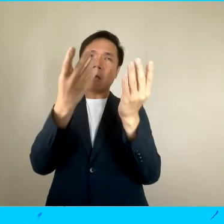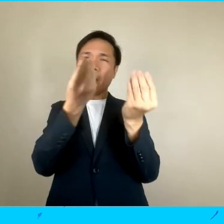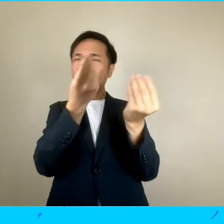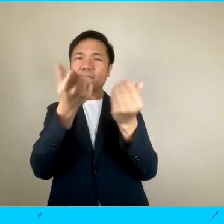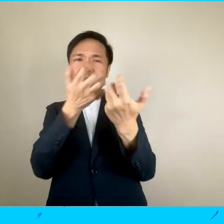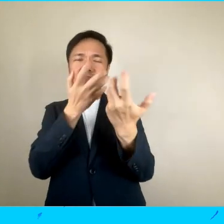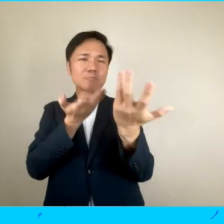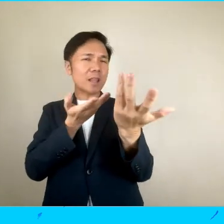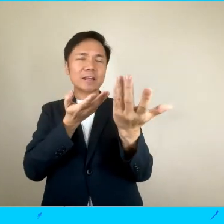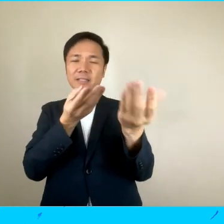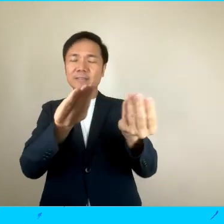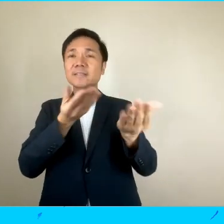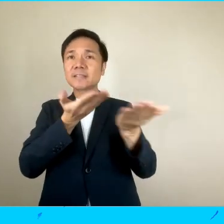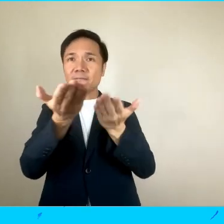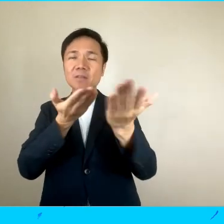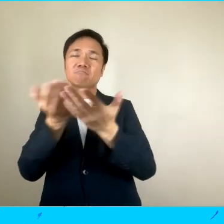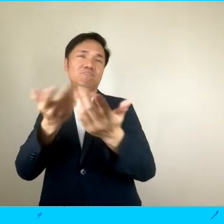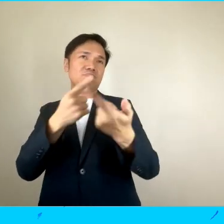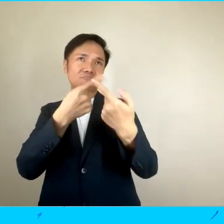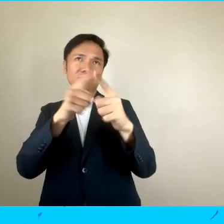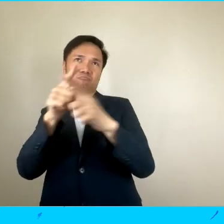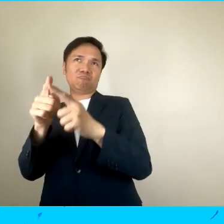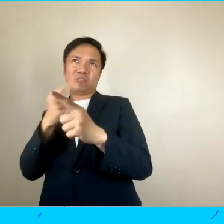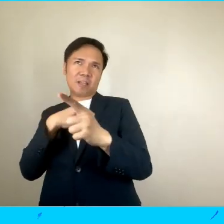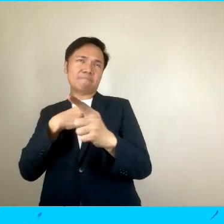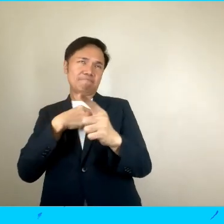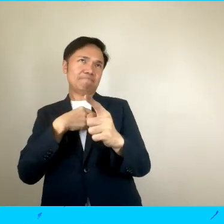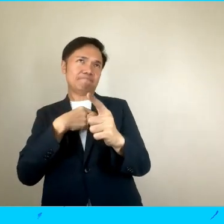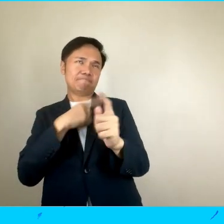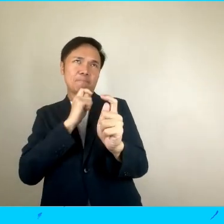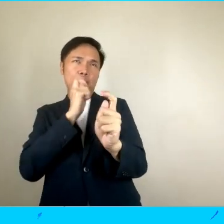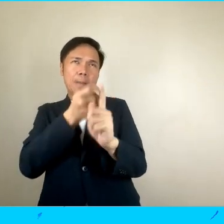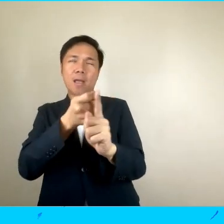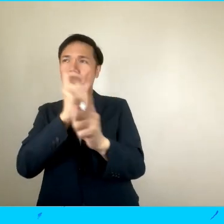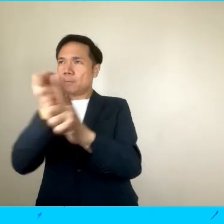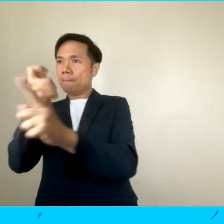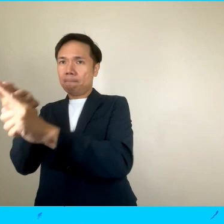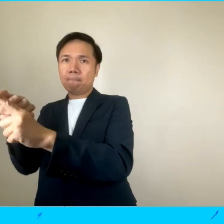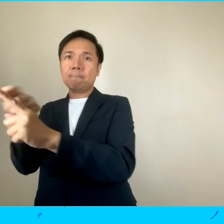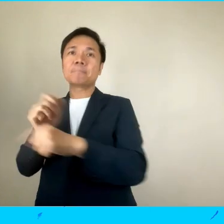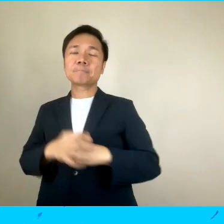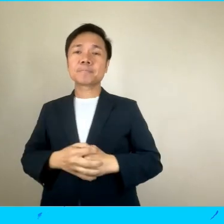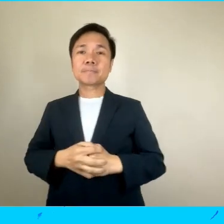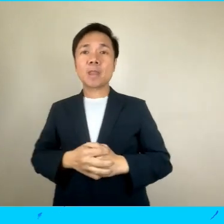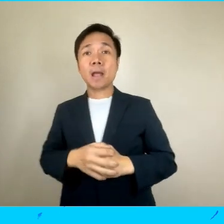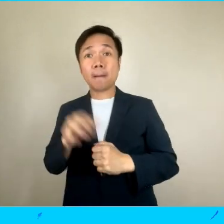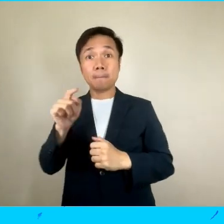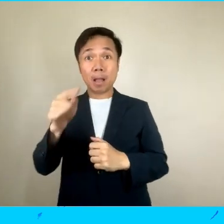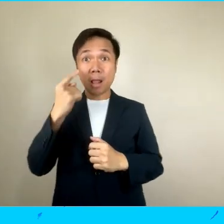une insécurité sociale, par exemple, et donc manque de financement, et donc